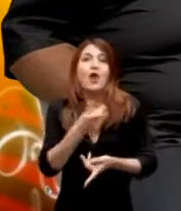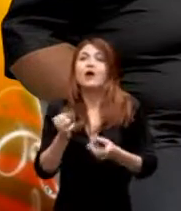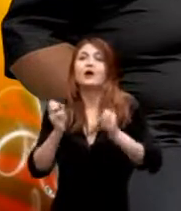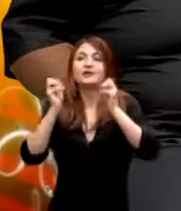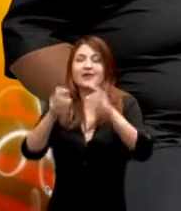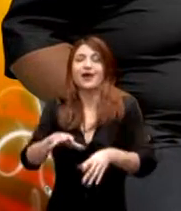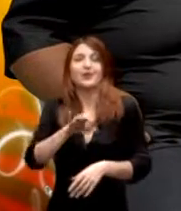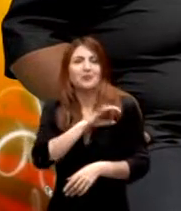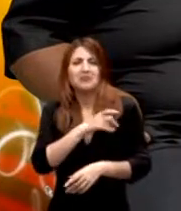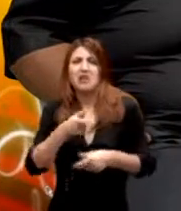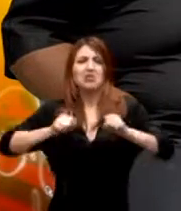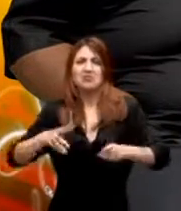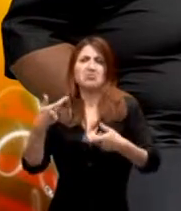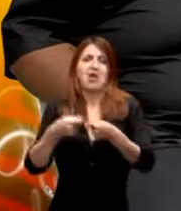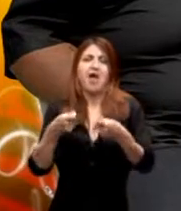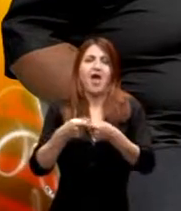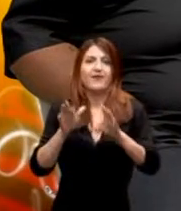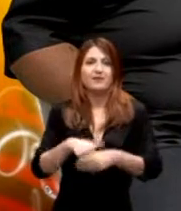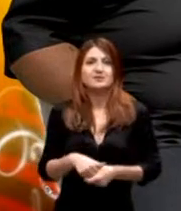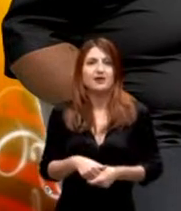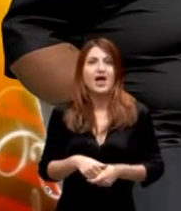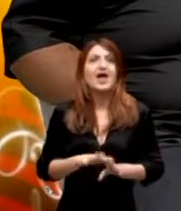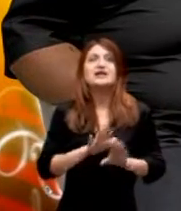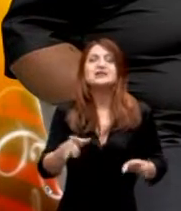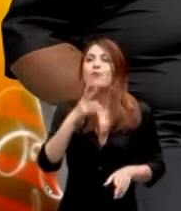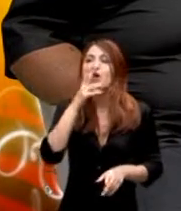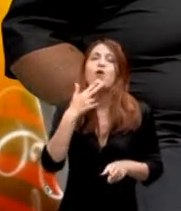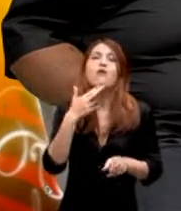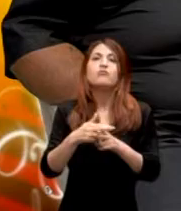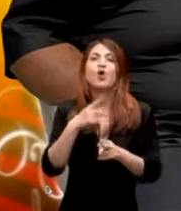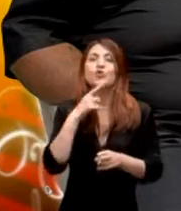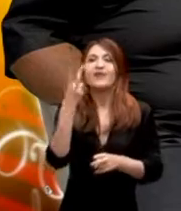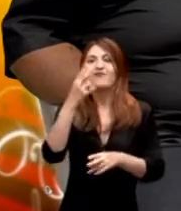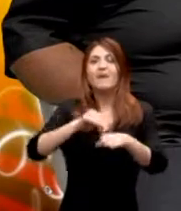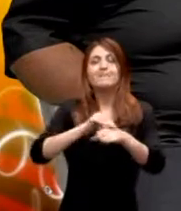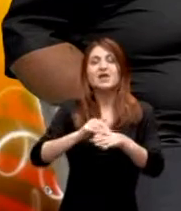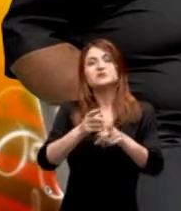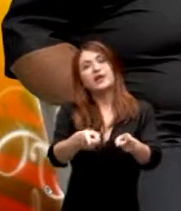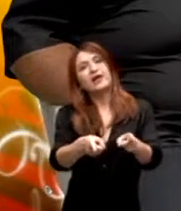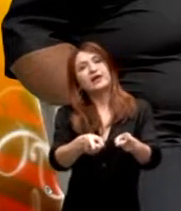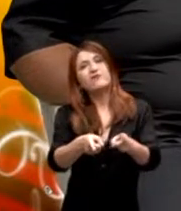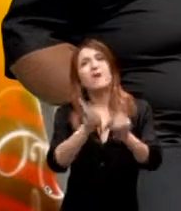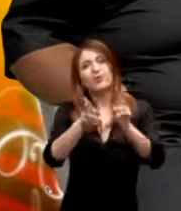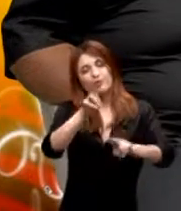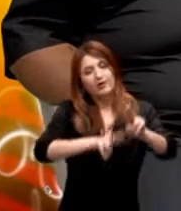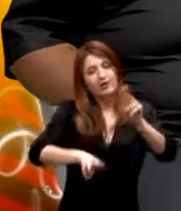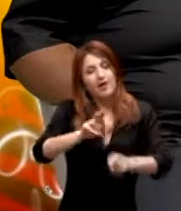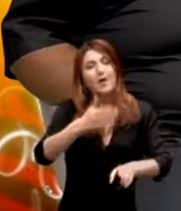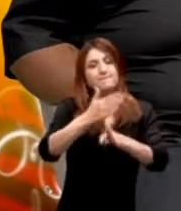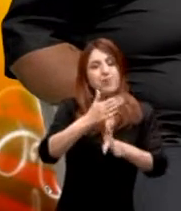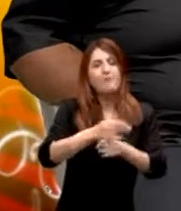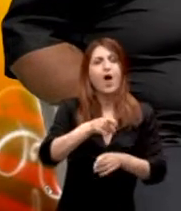umro. Da. Ne od debljine, neke se dogodilo. Kod nas je samo bolestan onaj koji leži 2 mjeseca u krevetu i koga moraju bedinati, pomagati